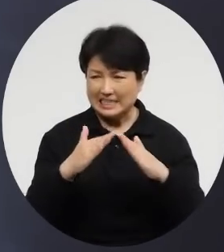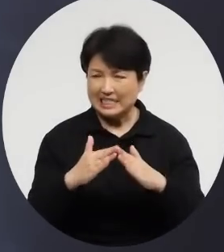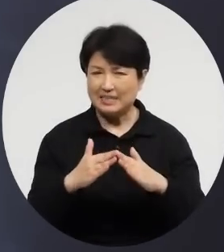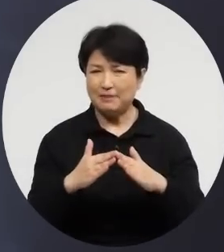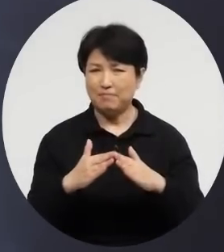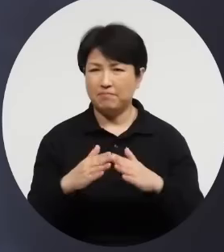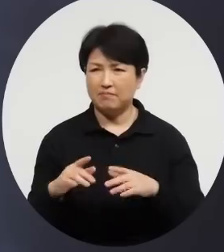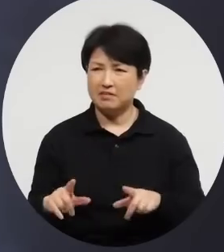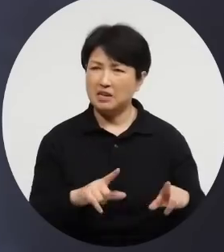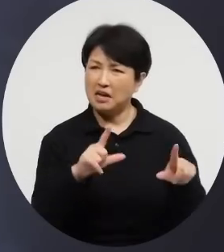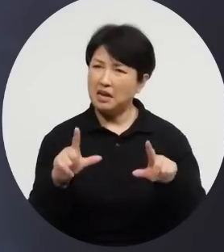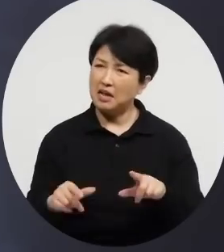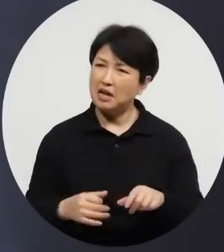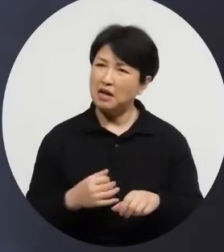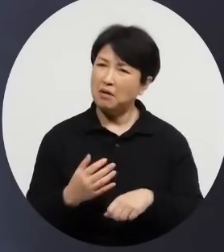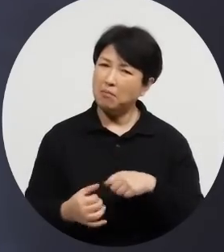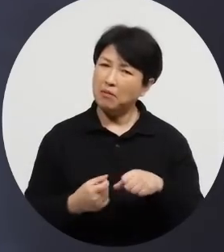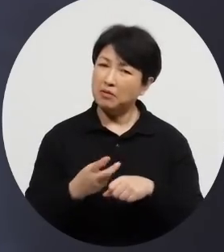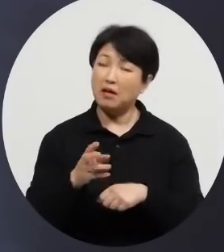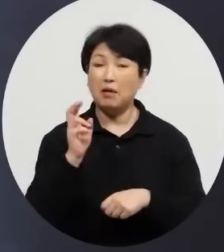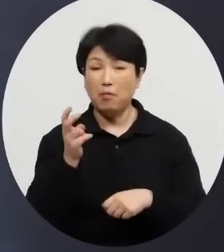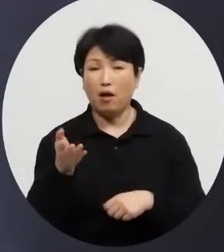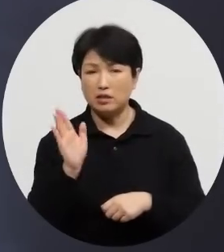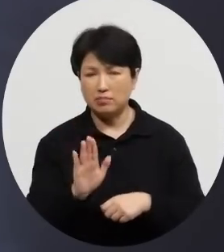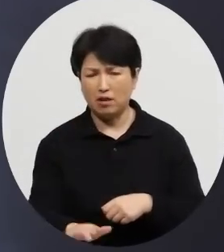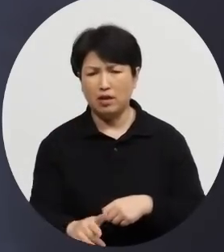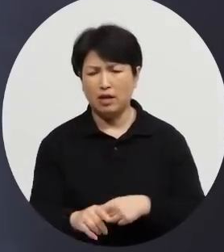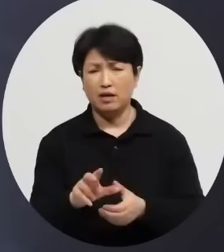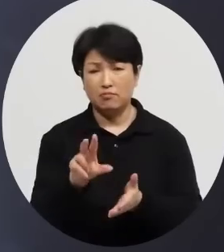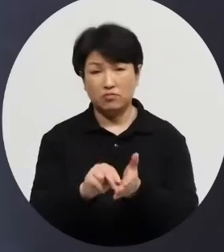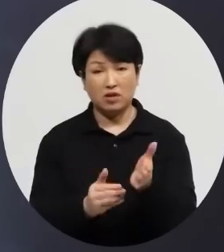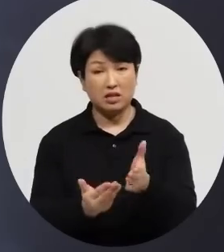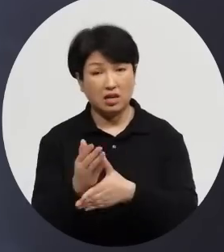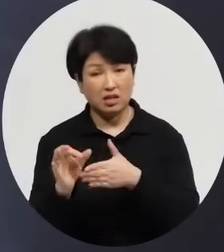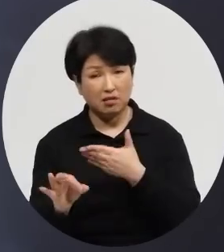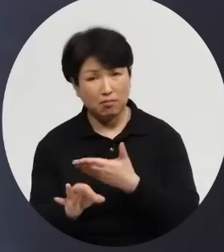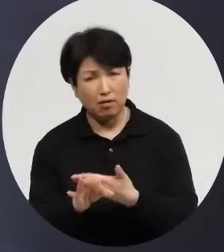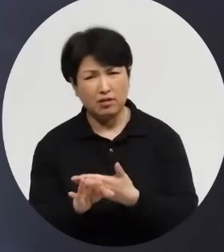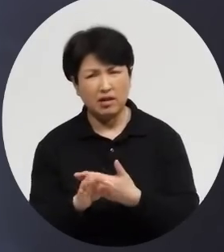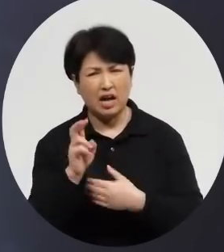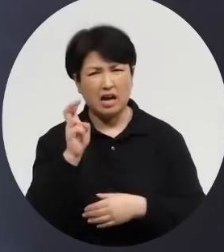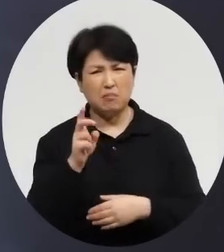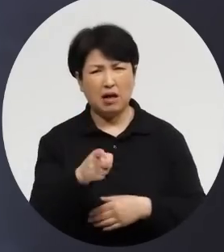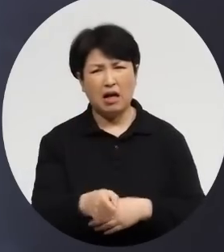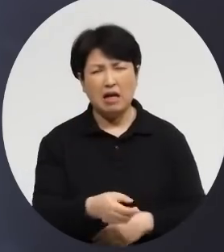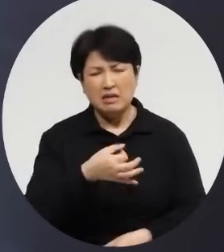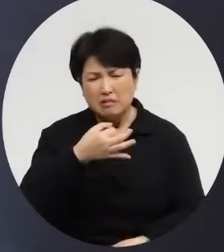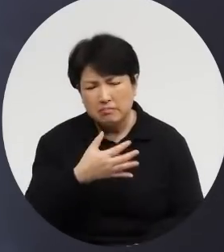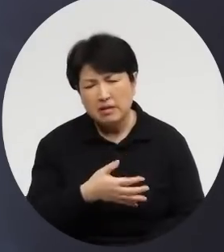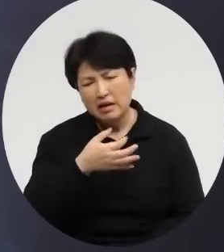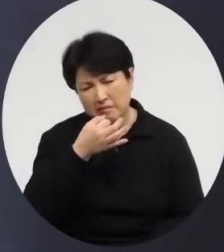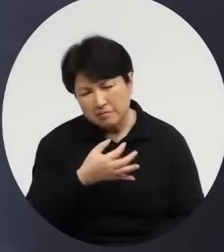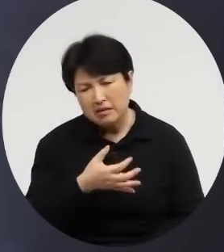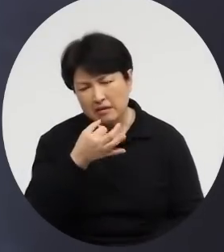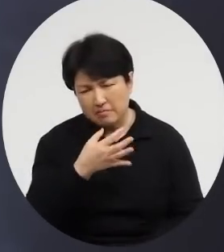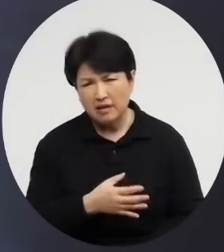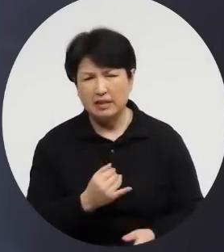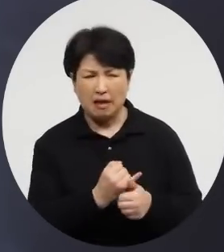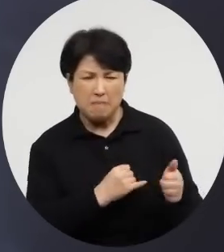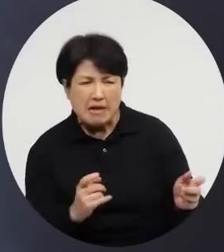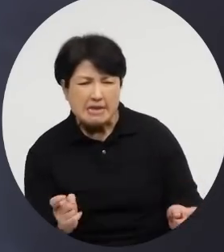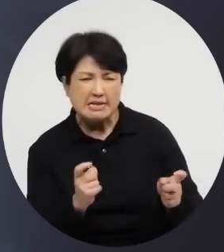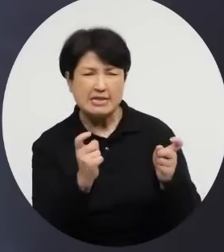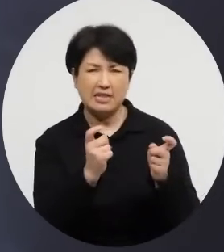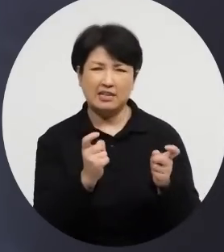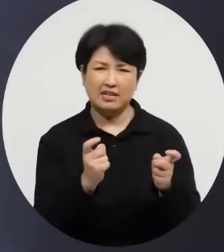년살 수는 있겠지만은 또 어떤 문제가 생기면 또 쪼들리 가지고 헐떡거리고 살고 부부간에